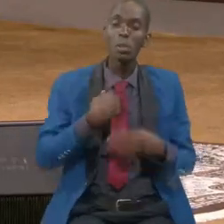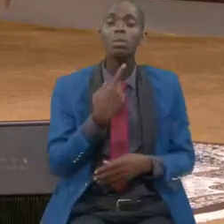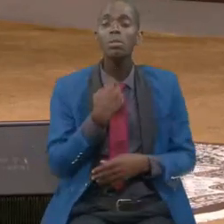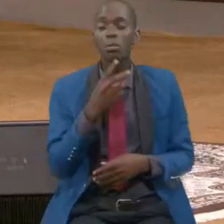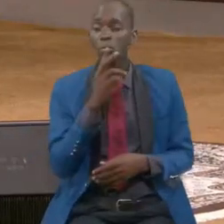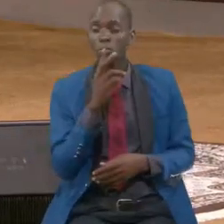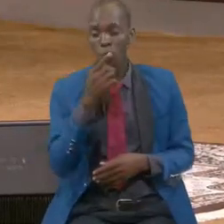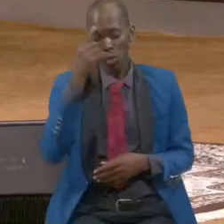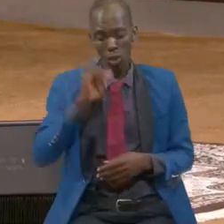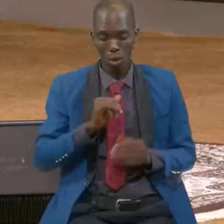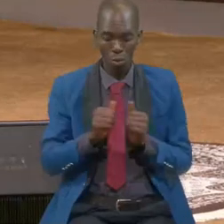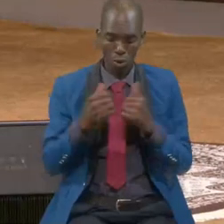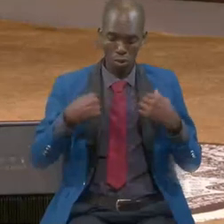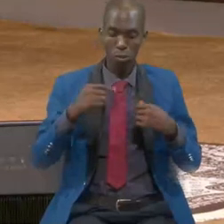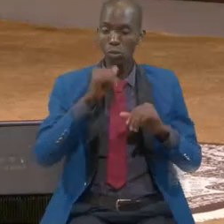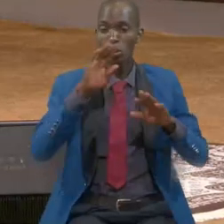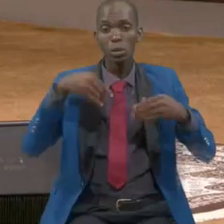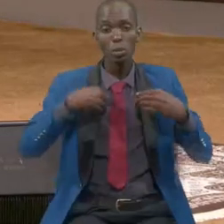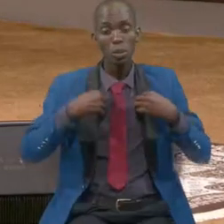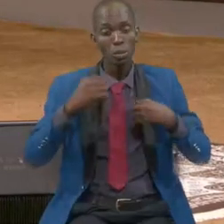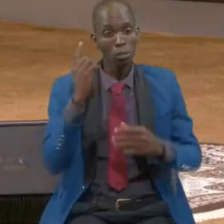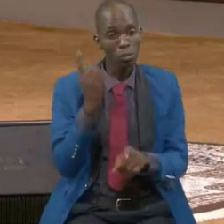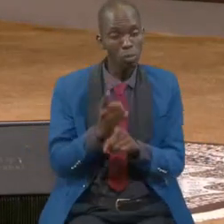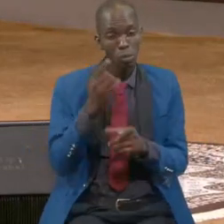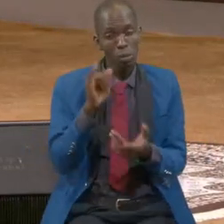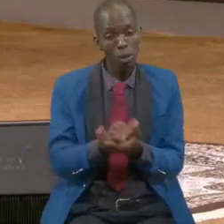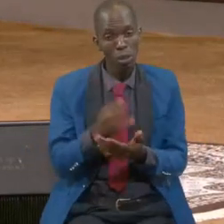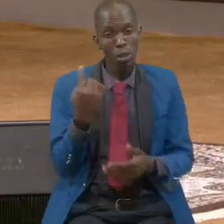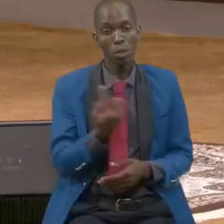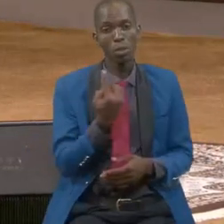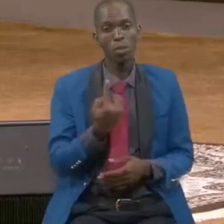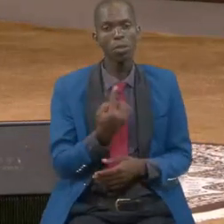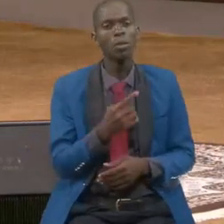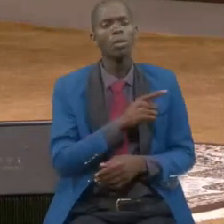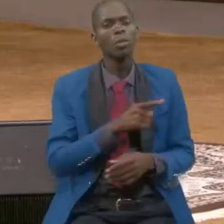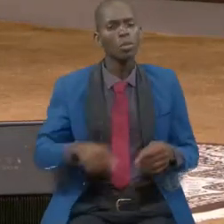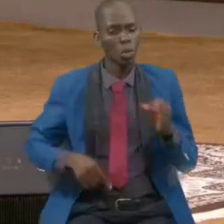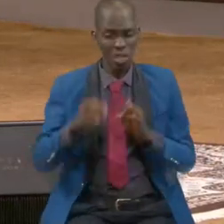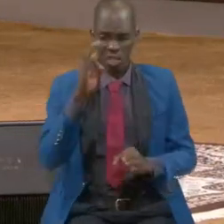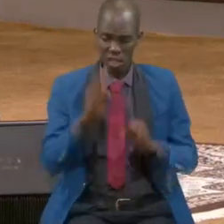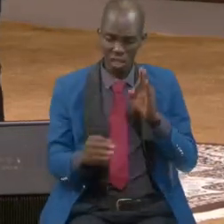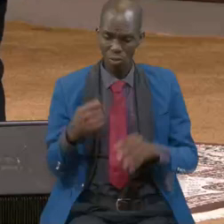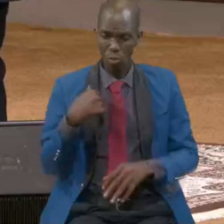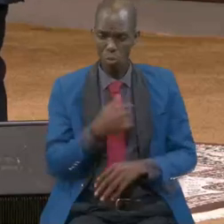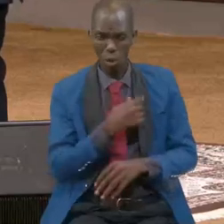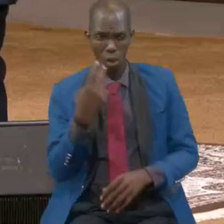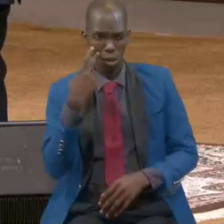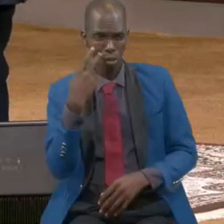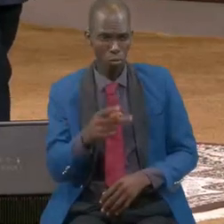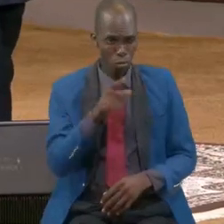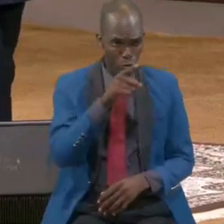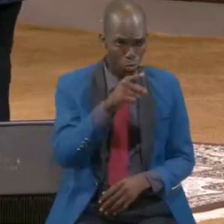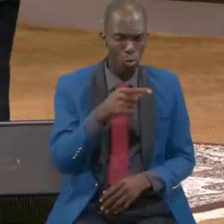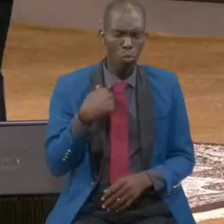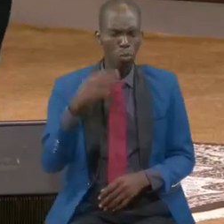Parce que j'ai faim, vous ne m'avez pas donné à manger, j'ai eu soif et vous ne m'avez pas donné à boire. Seigneur, si nous t'avons vu dans cette